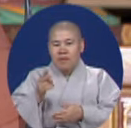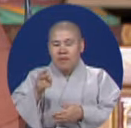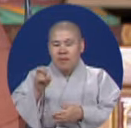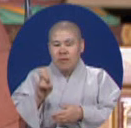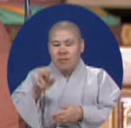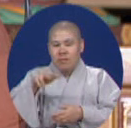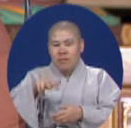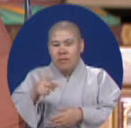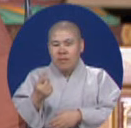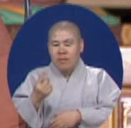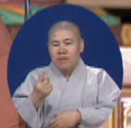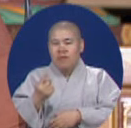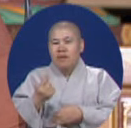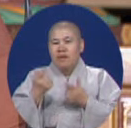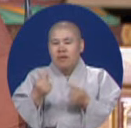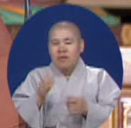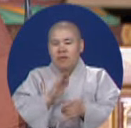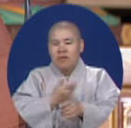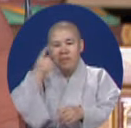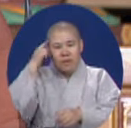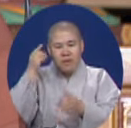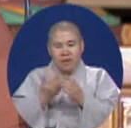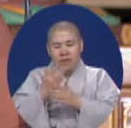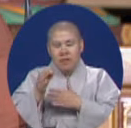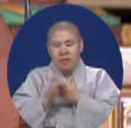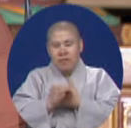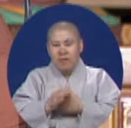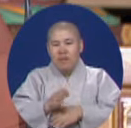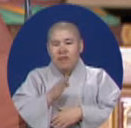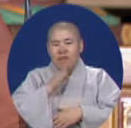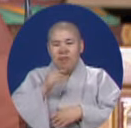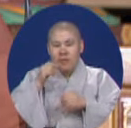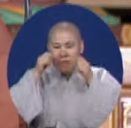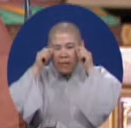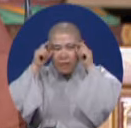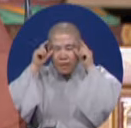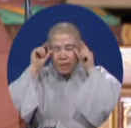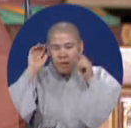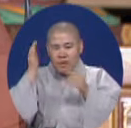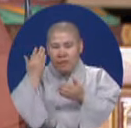즉각하라. 그런 망념이 일어나거든 바로 깨달아라. 망념이 일어났구나.